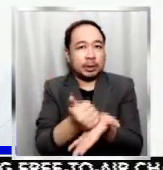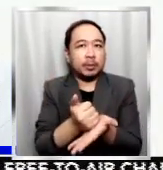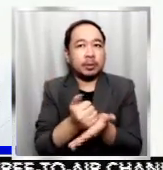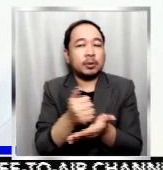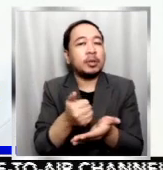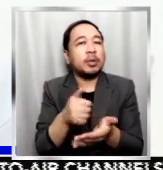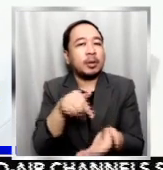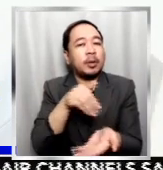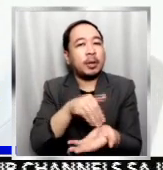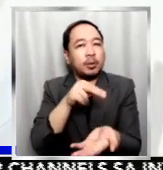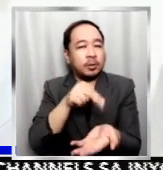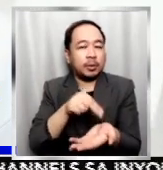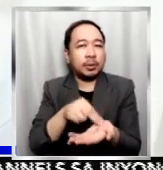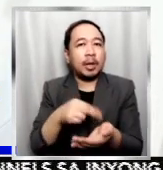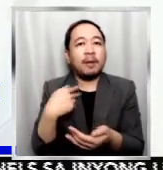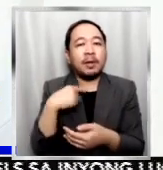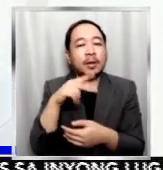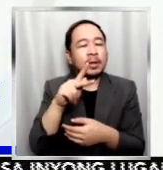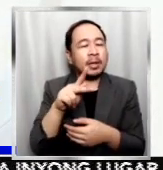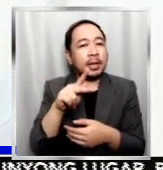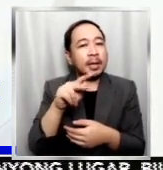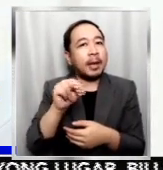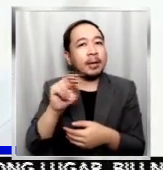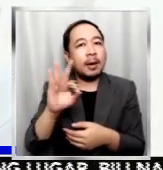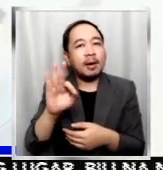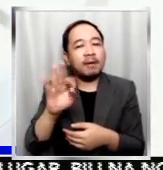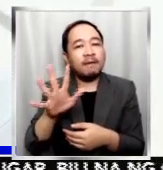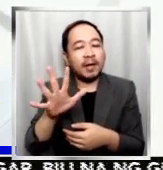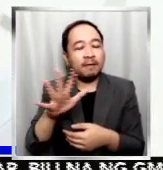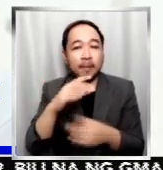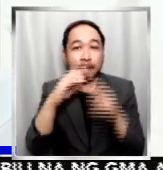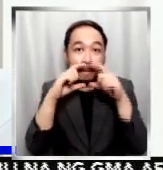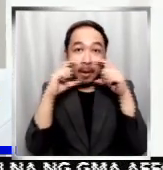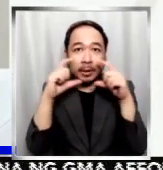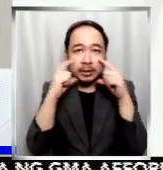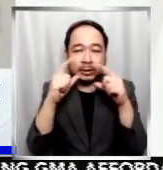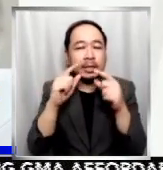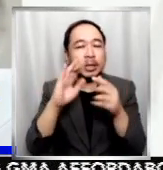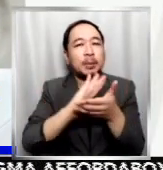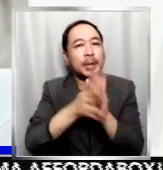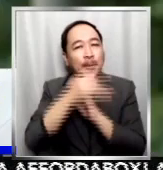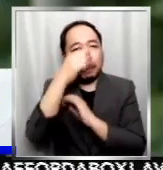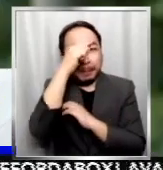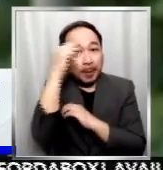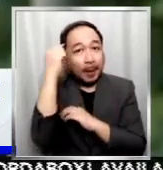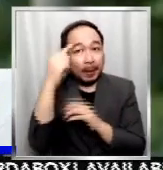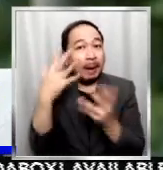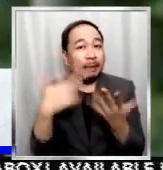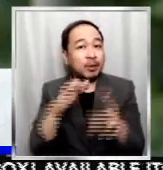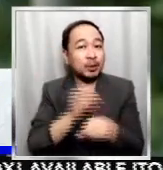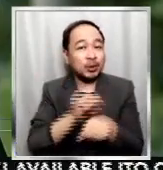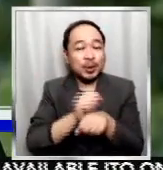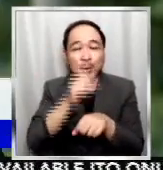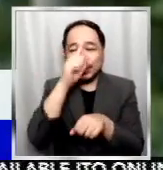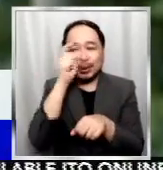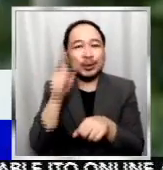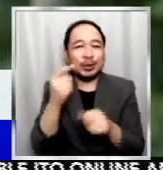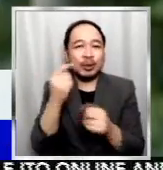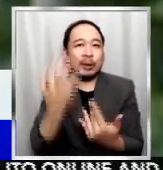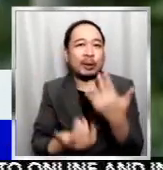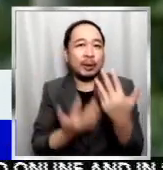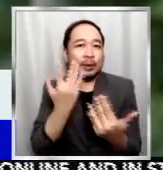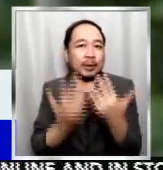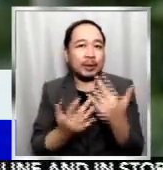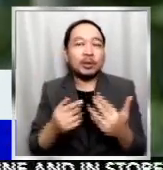kanyang KN95 mask halos nagkulay uling pagkaraan ng duty dahil sa sunog. Nagkaroon na lang talaga ng adrenaline